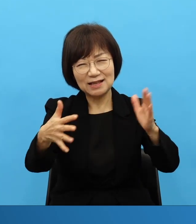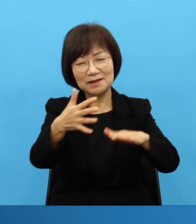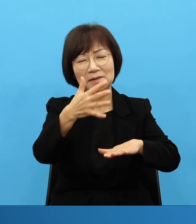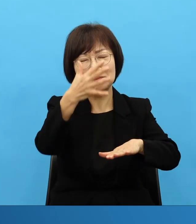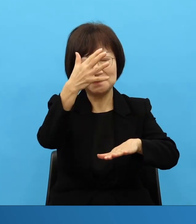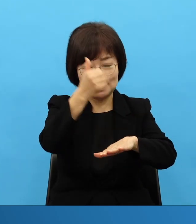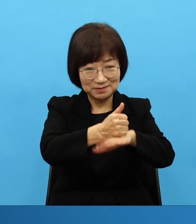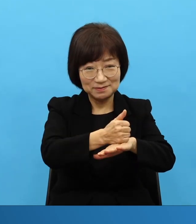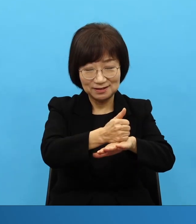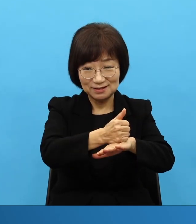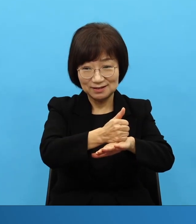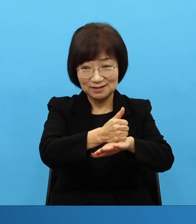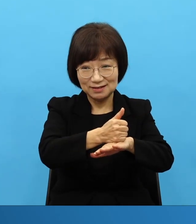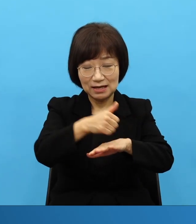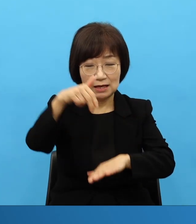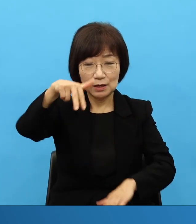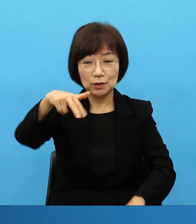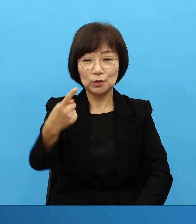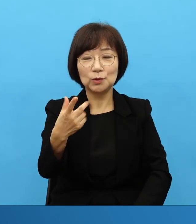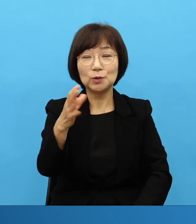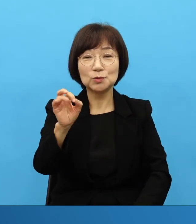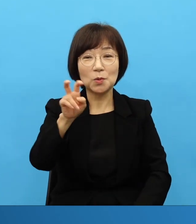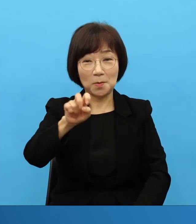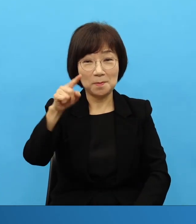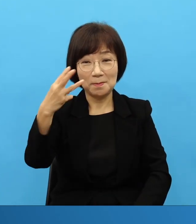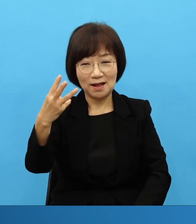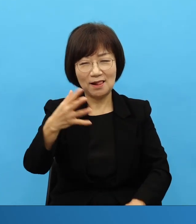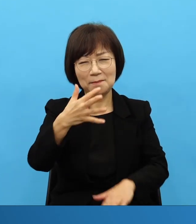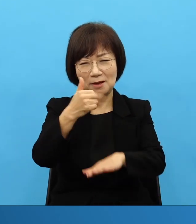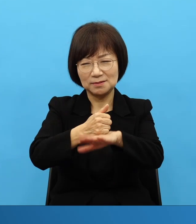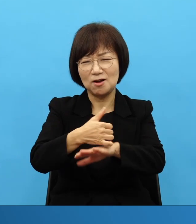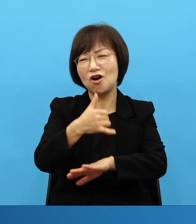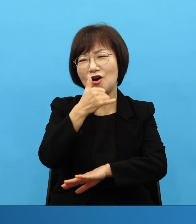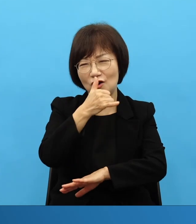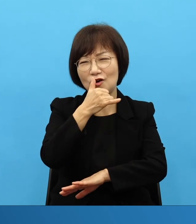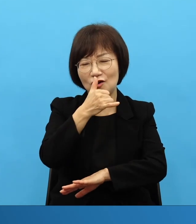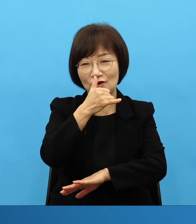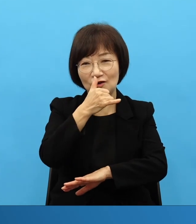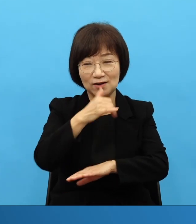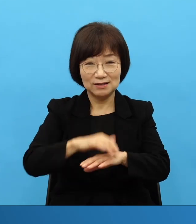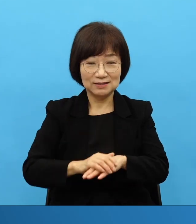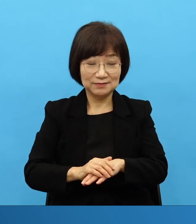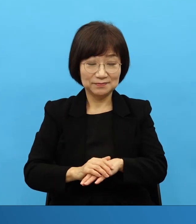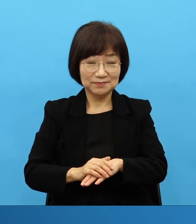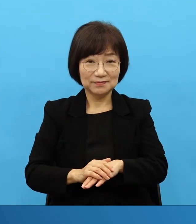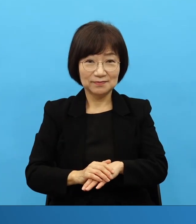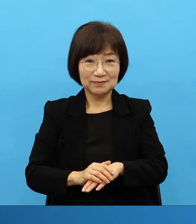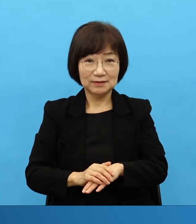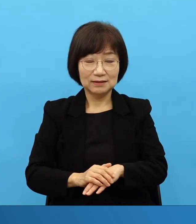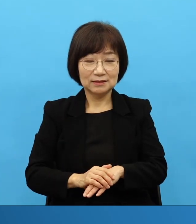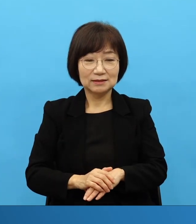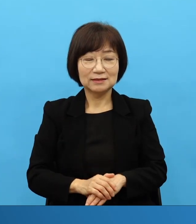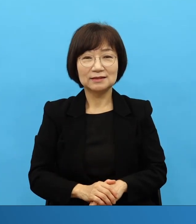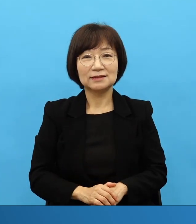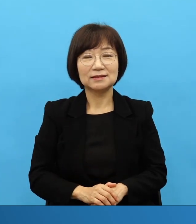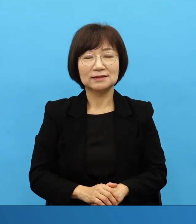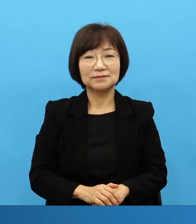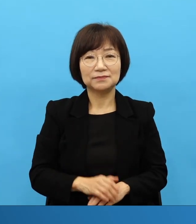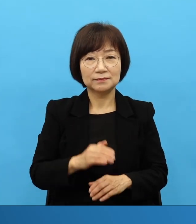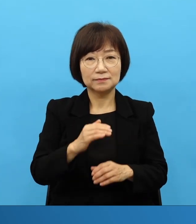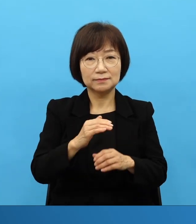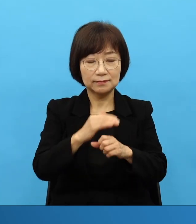of 그렇죠. age, end of this 그때에 world. 많은 학자들도 얘기합니다. 없어진다고 되어 있습니다. 그때에 성경은 뭐라고 되어 있냐? 재림주가